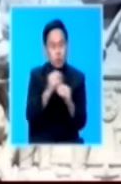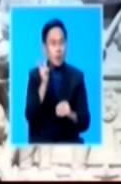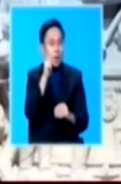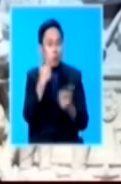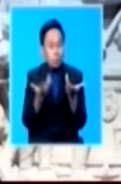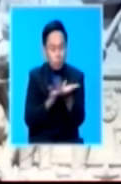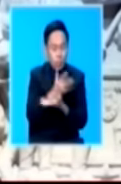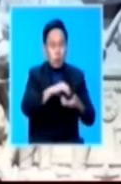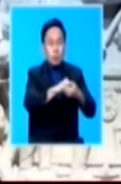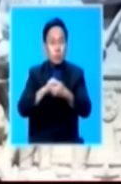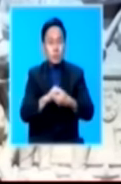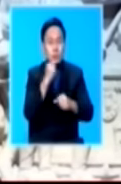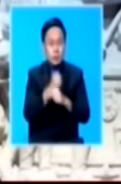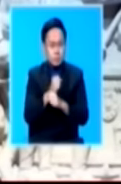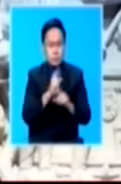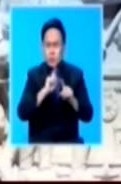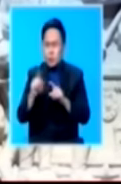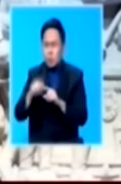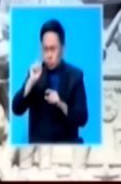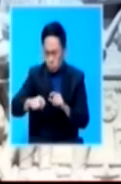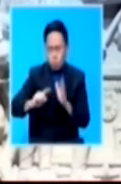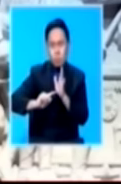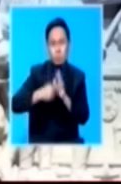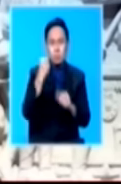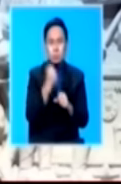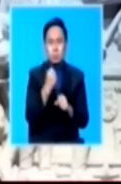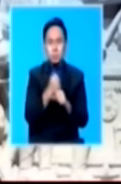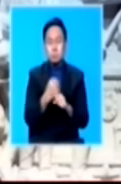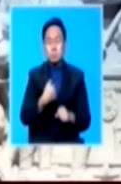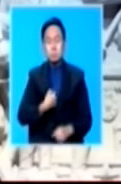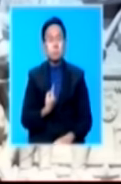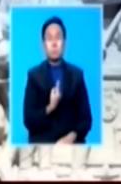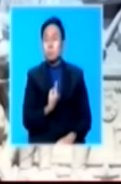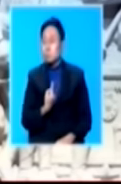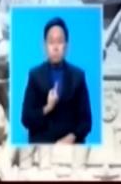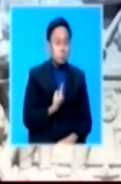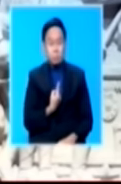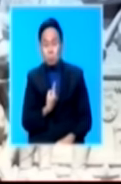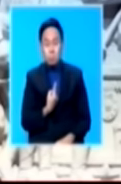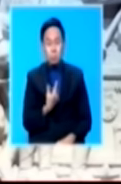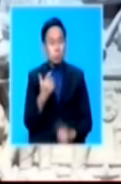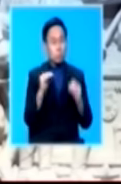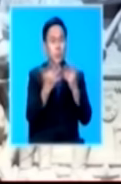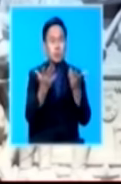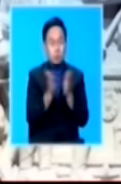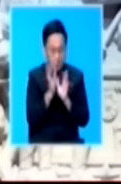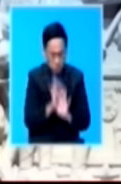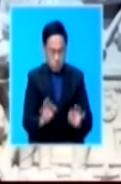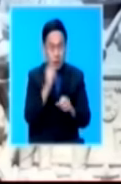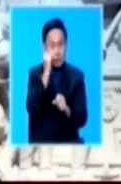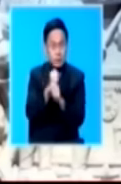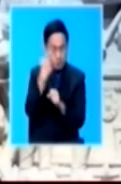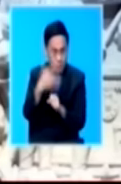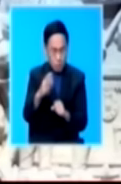มมือนะไม่ให้ทุกอย่างนะไปเริ่มต้นมาต่างคนต่างเริ่มต้นมันก็เริ่มกันไม่เท่ากันเพราะเราเอาที่มันสำเร็จแล้วมารวม